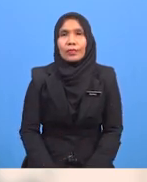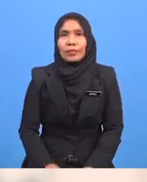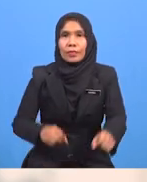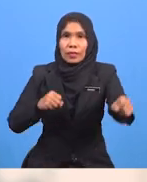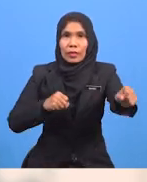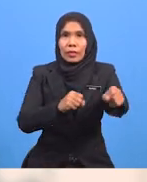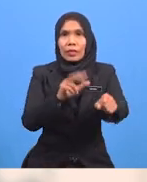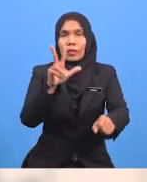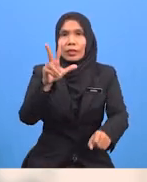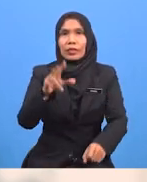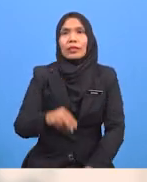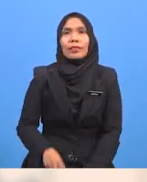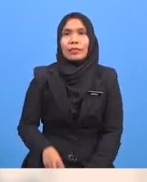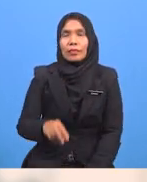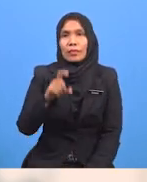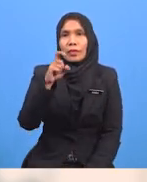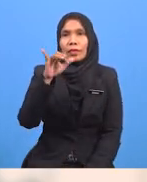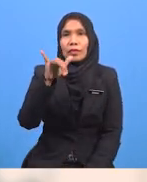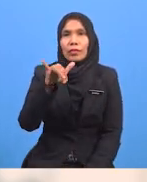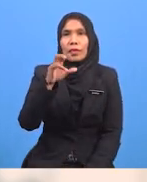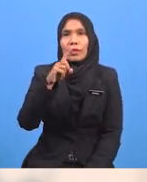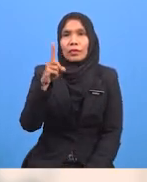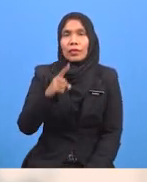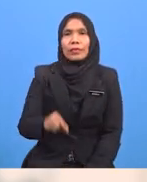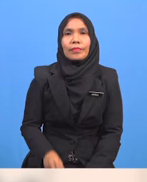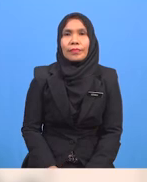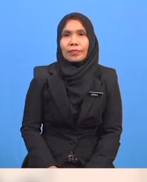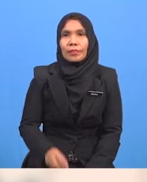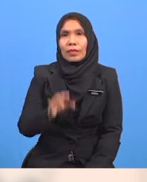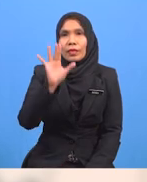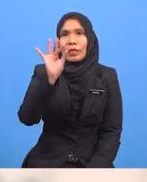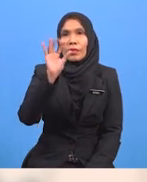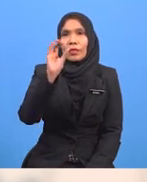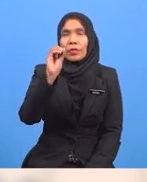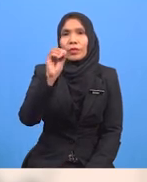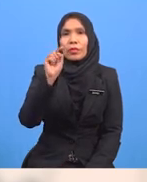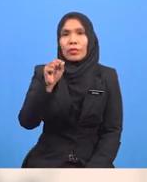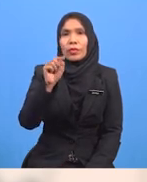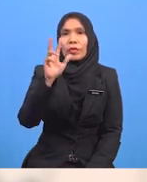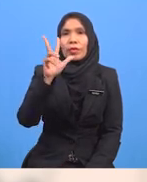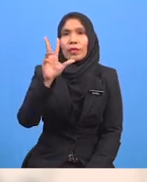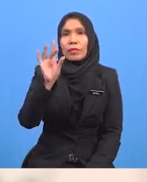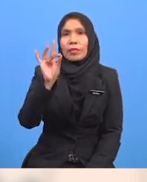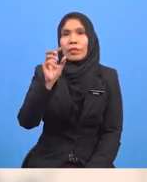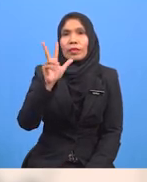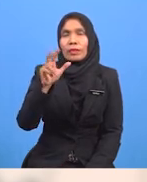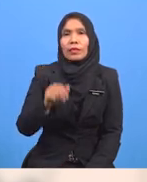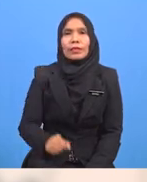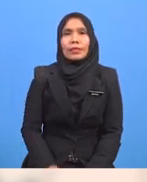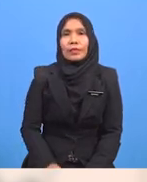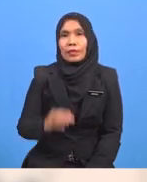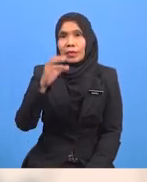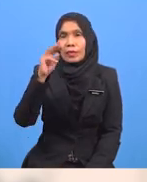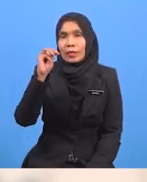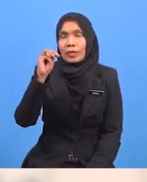lah 80 perpuluhan 83 cm persegi panjang sisi wz yelah